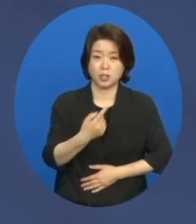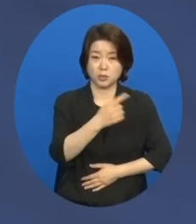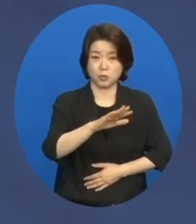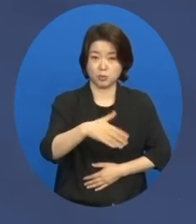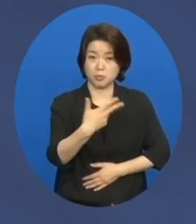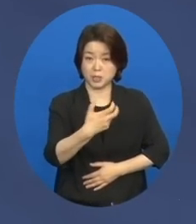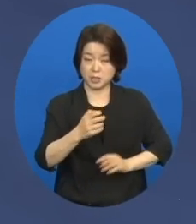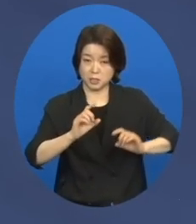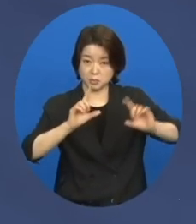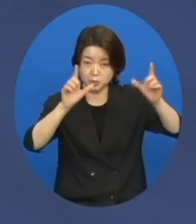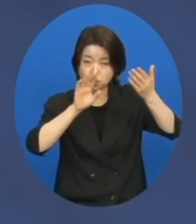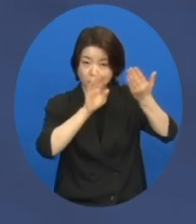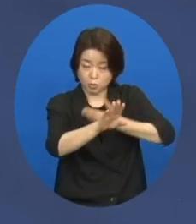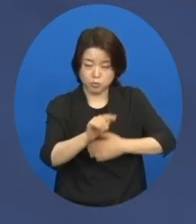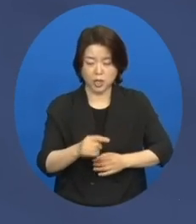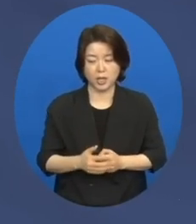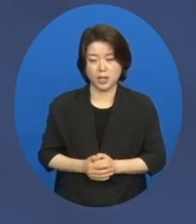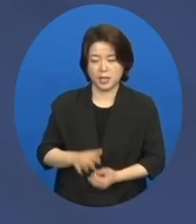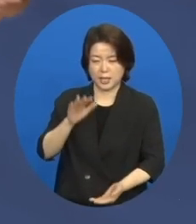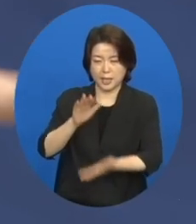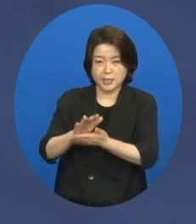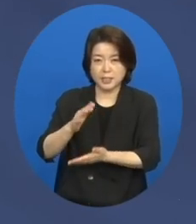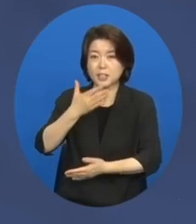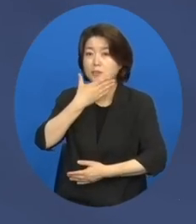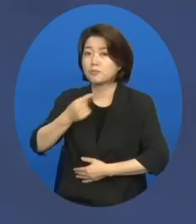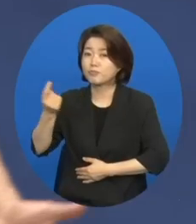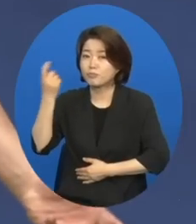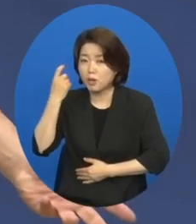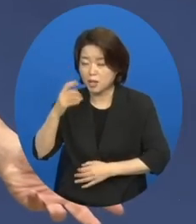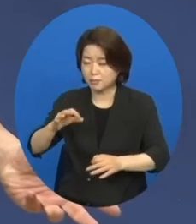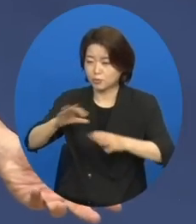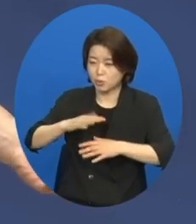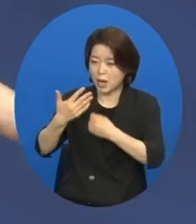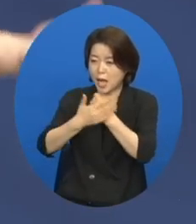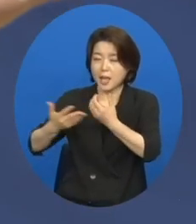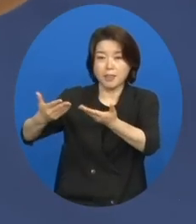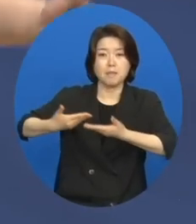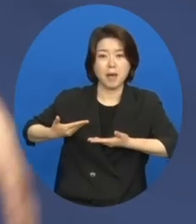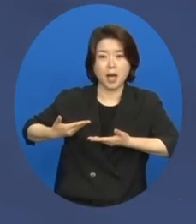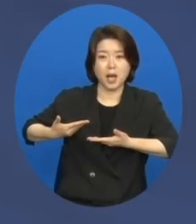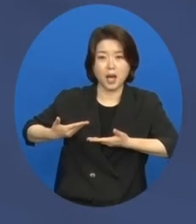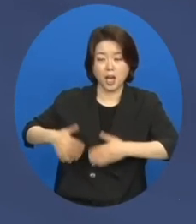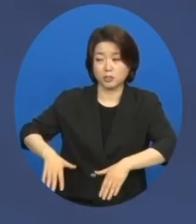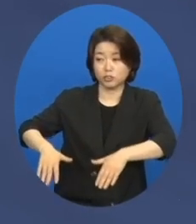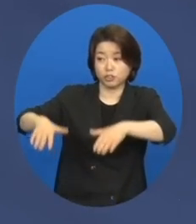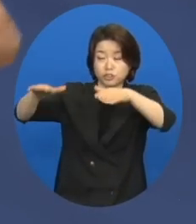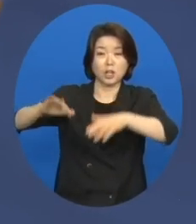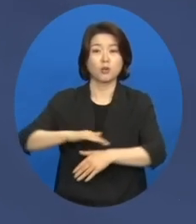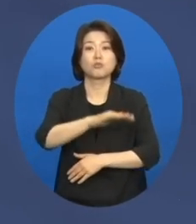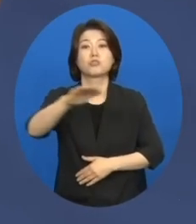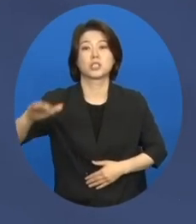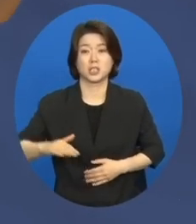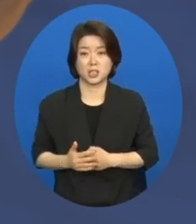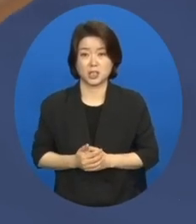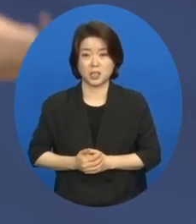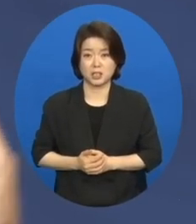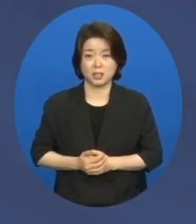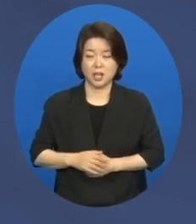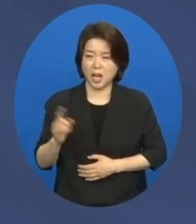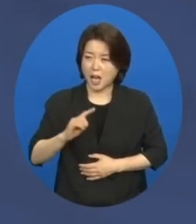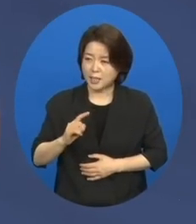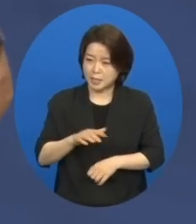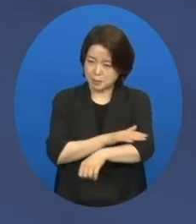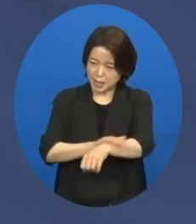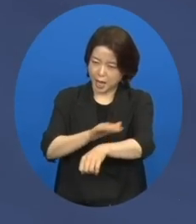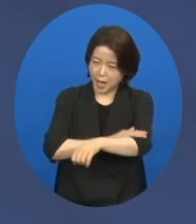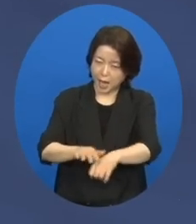해도 가장 뜨겁게 복음의 그 놀라운 혜택을 받고 자라났던 우리가 한참 무언가 잘 돼갈